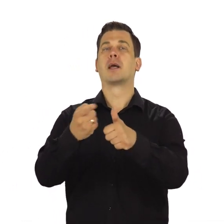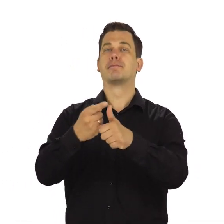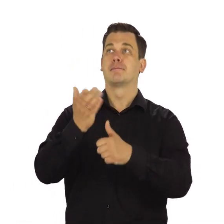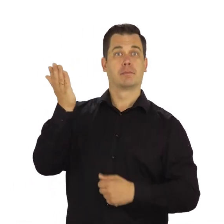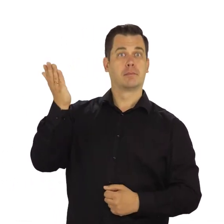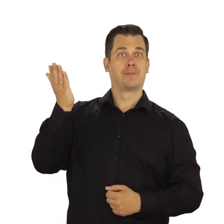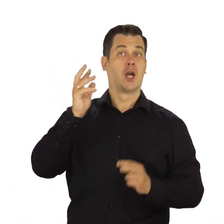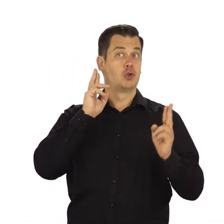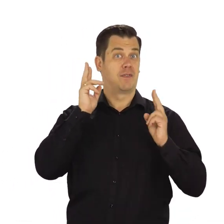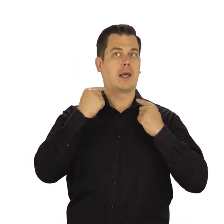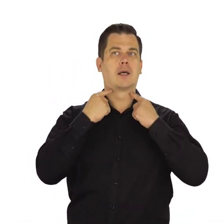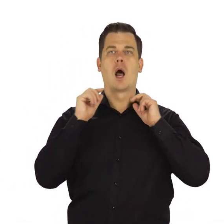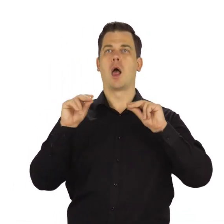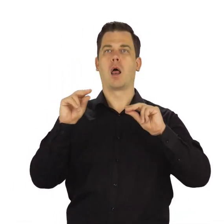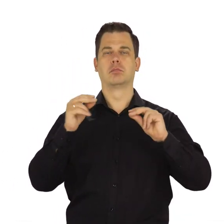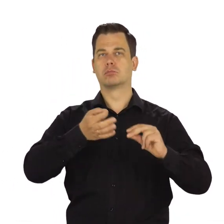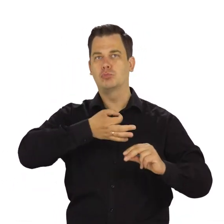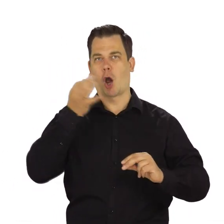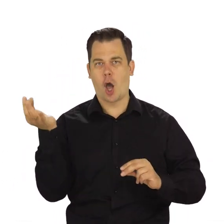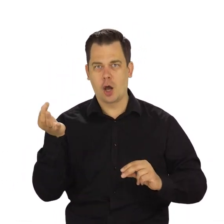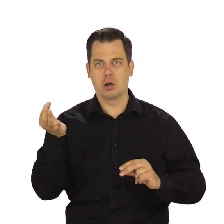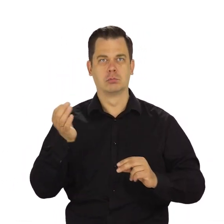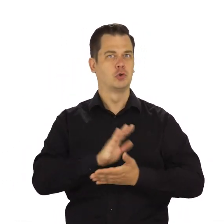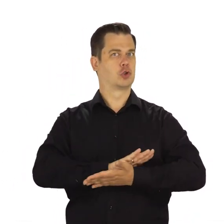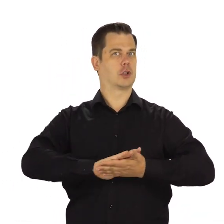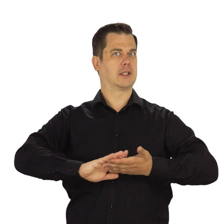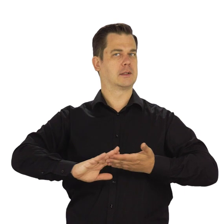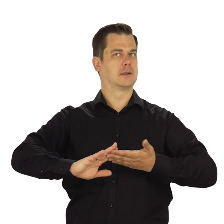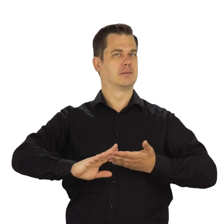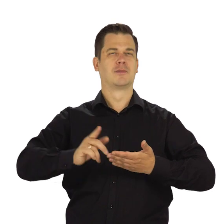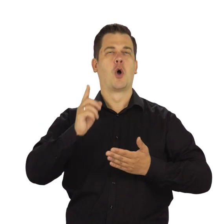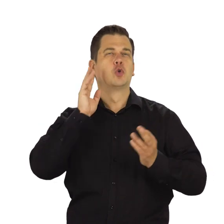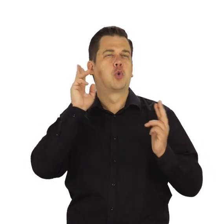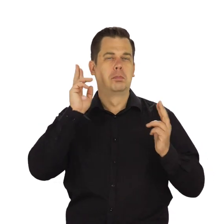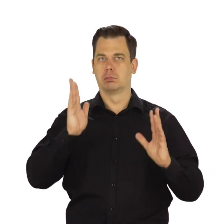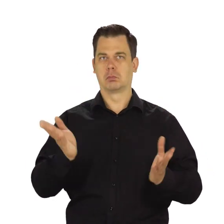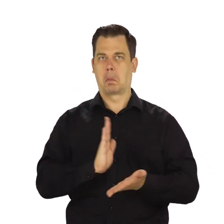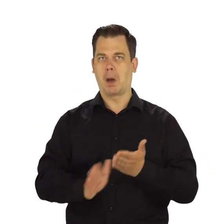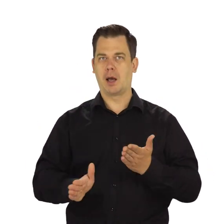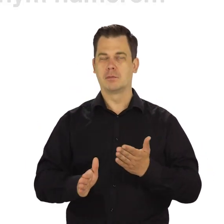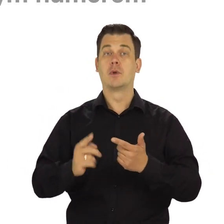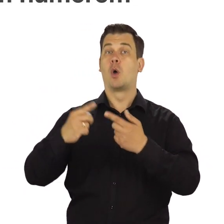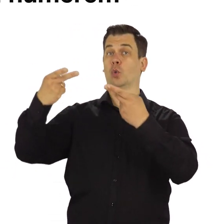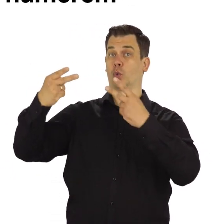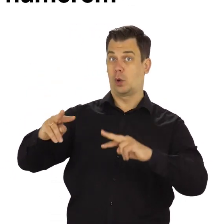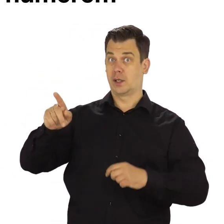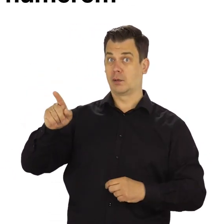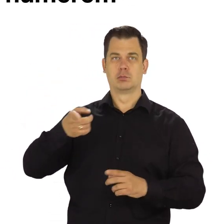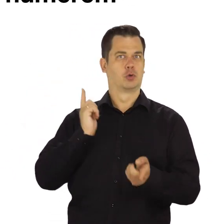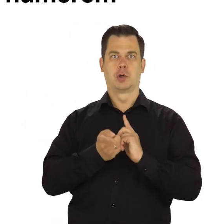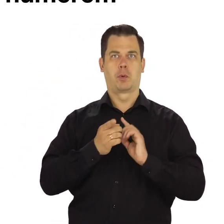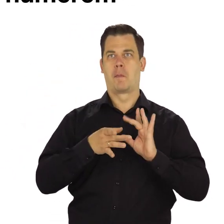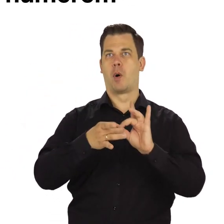pierwsze, dźwięk w trakcie rozmowy jest o wiele lepszy, czysty i pozbawiony szumów. Po drugie,